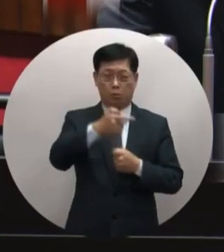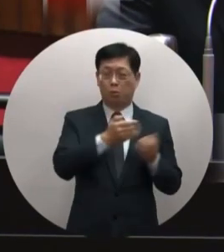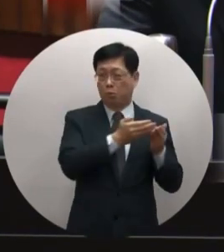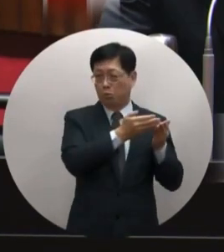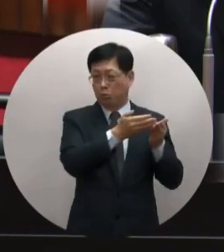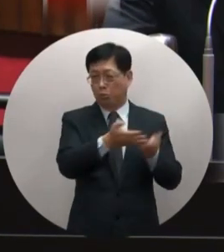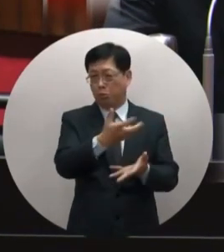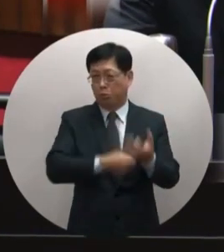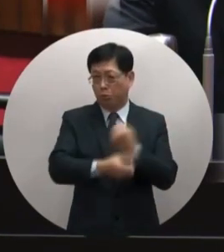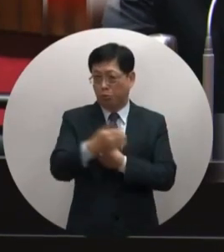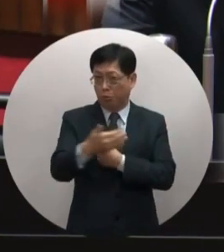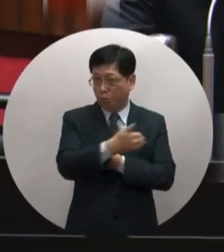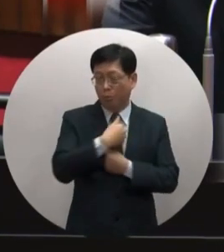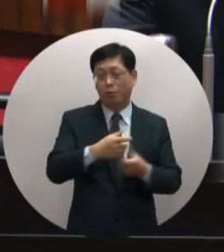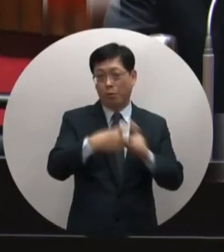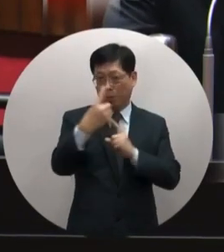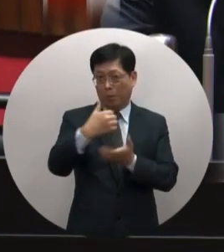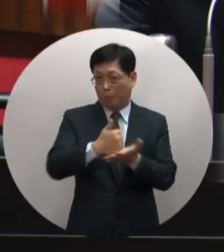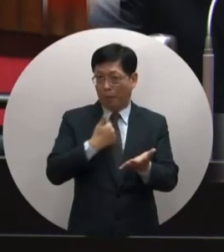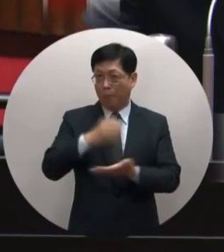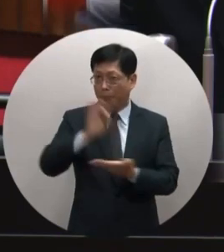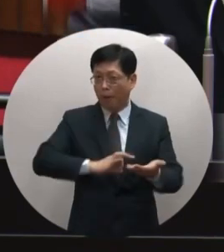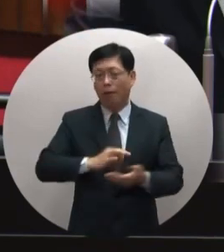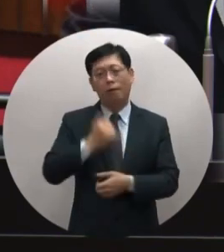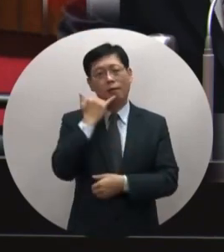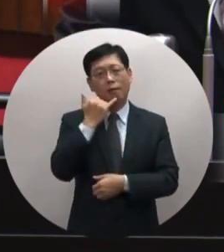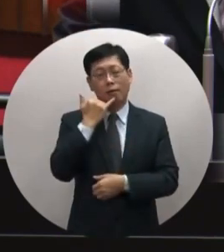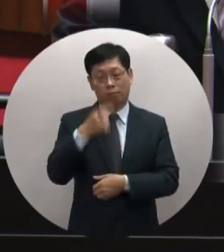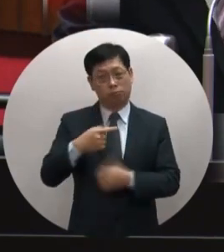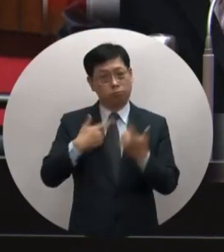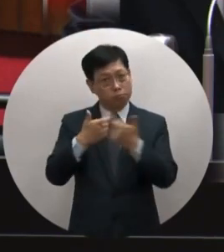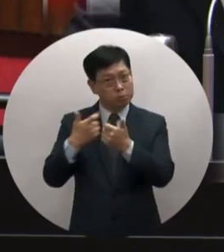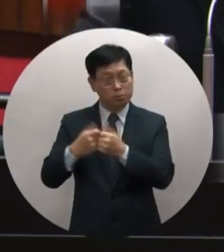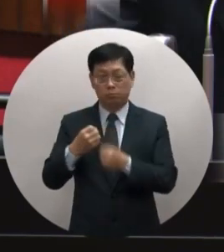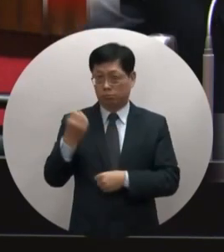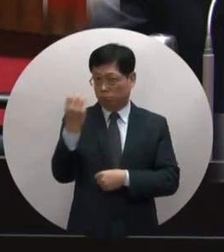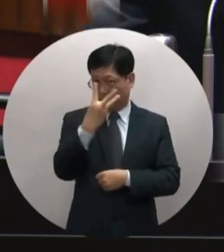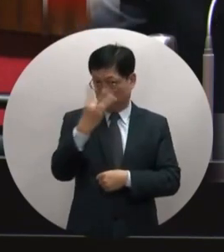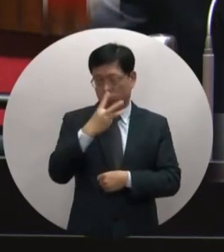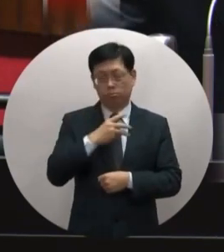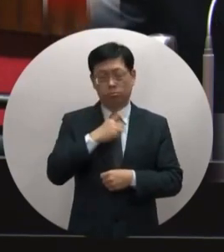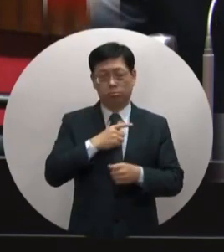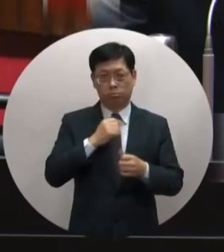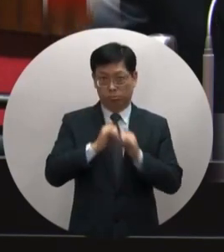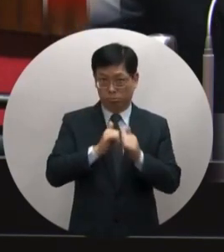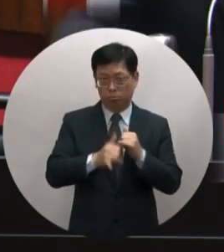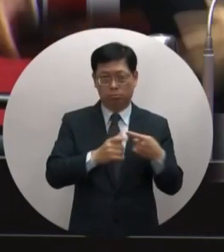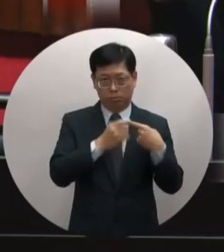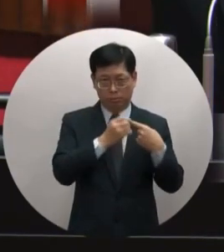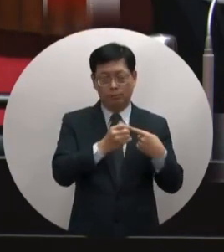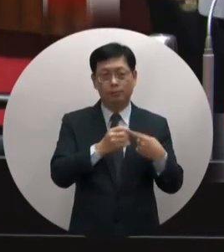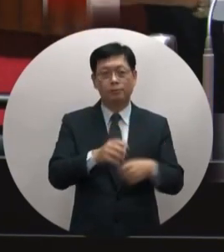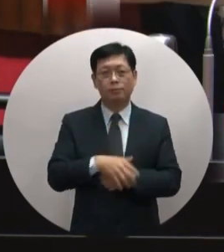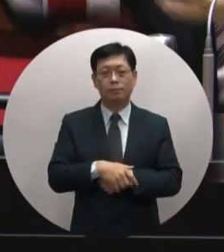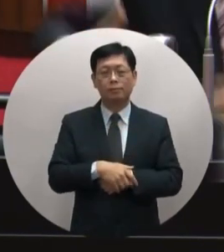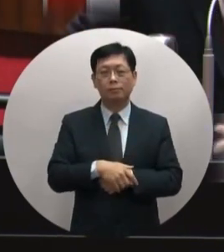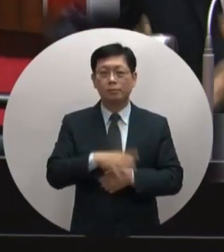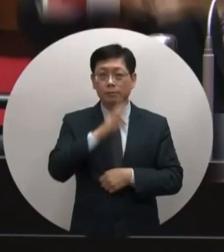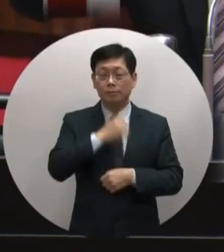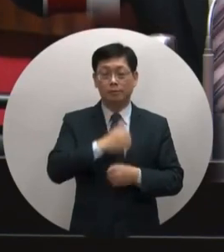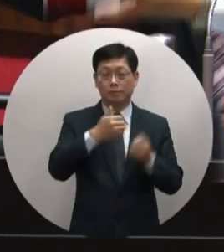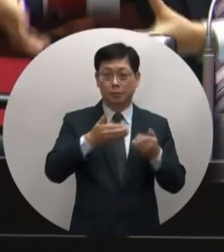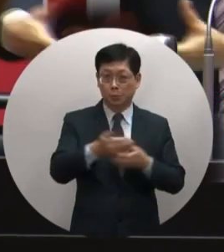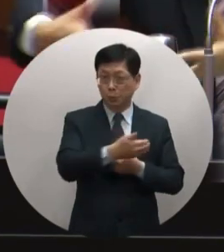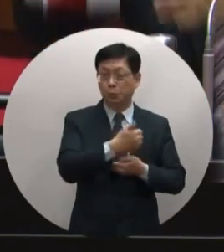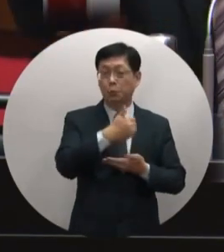回來的運銷所以這個要滿足三個消費群一個是運雨